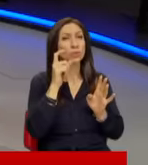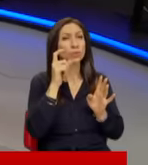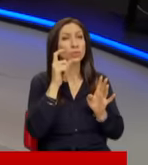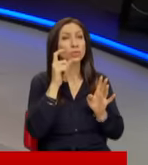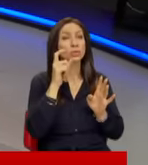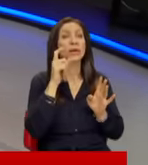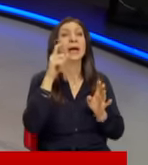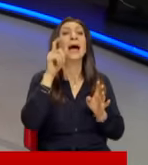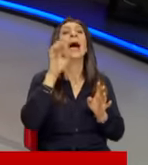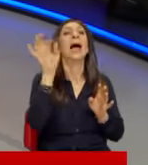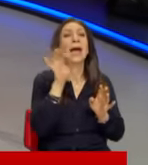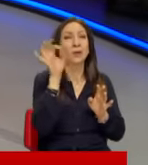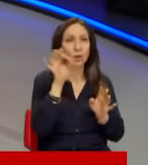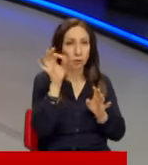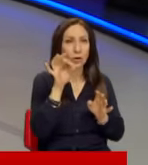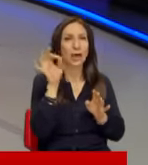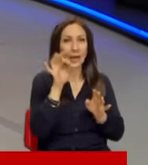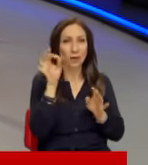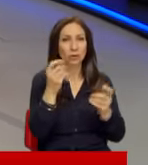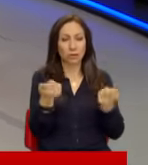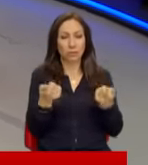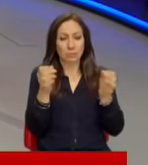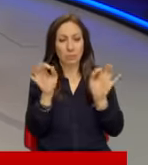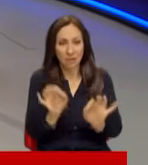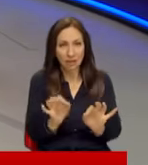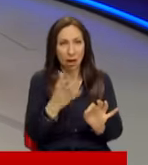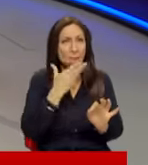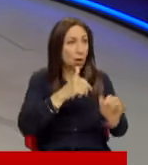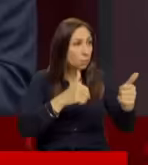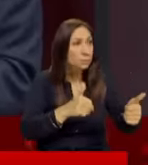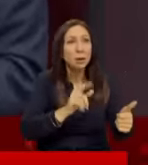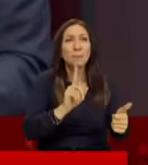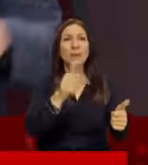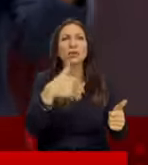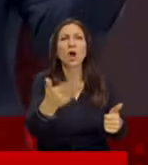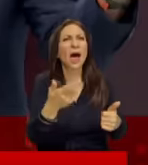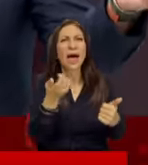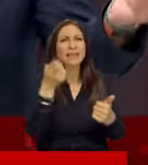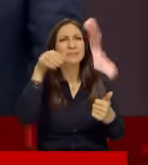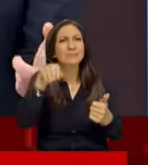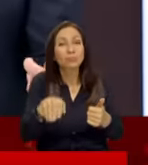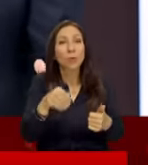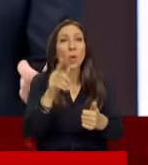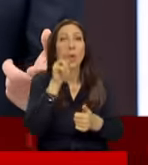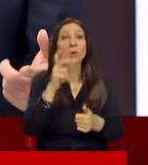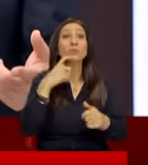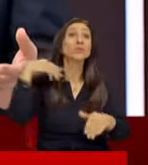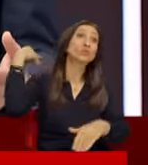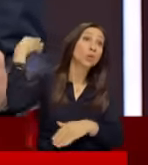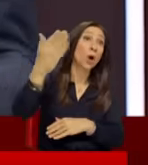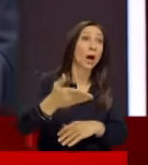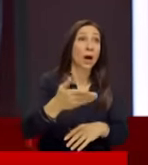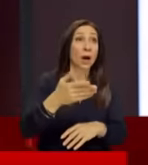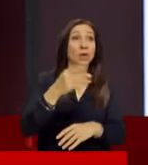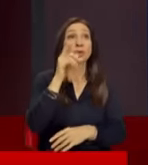gün önce çalışmaya başlayan emekli oldu. Bir gün sonra çalışmaya başlayan 17 yıl sonra emekli oldu.